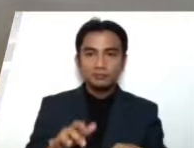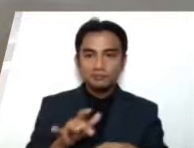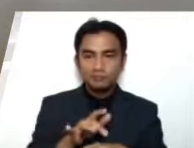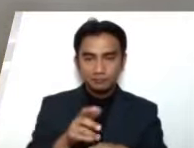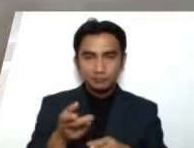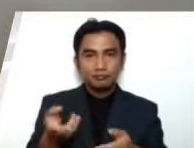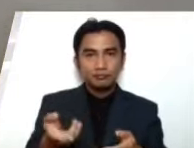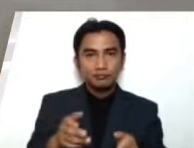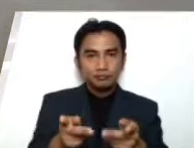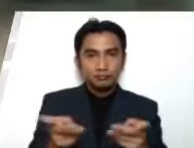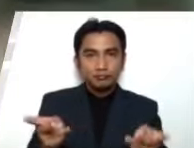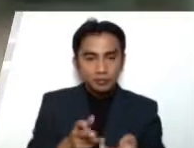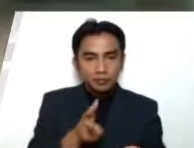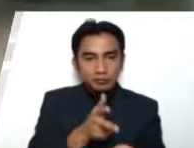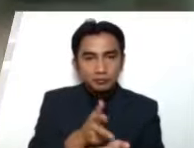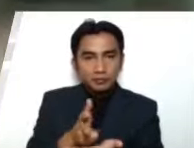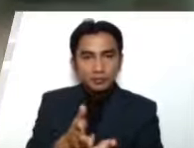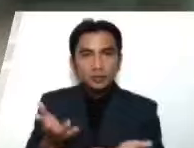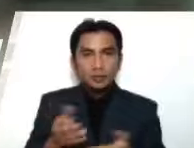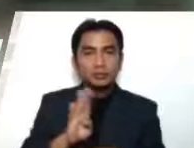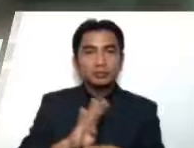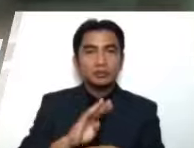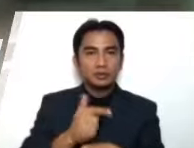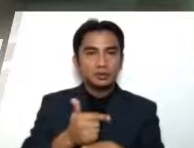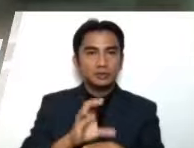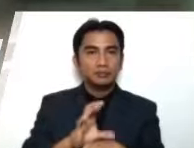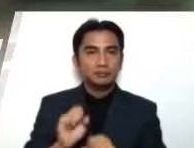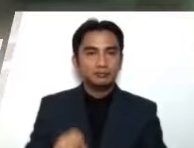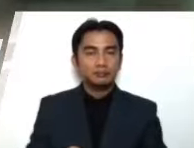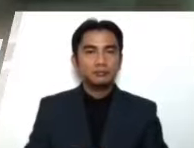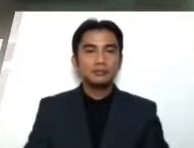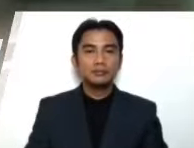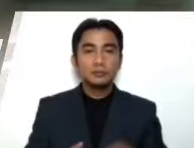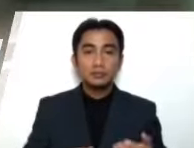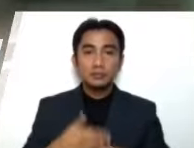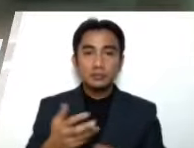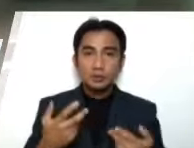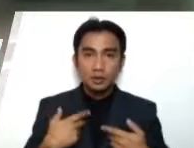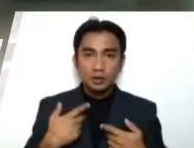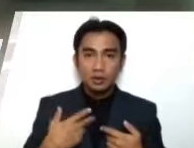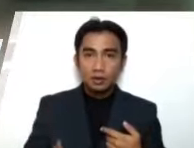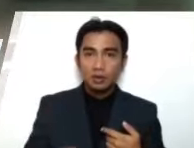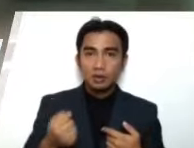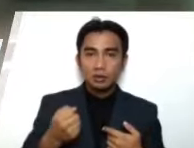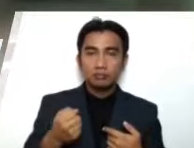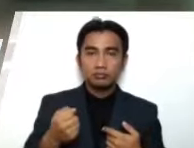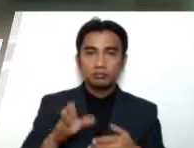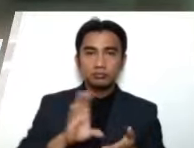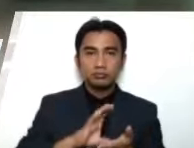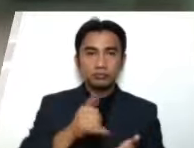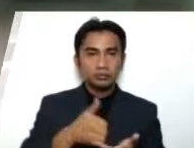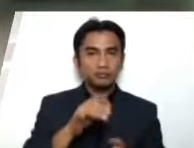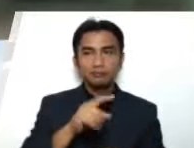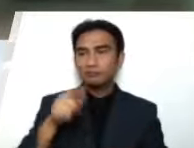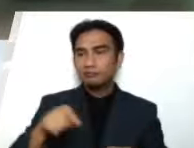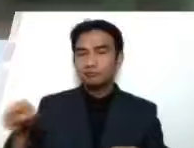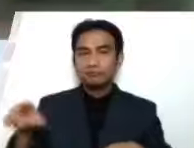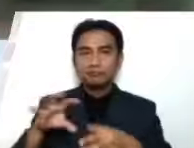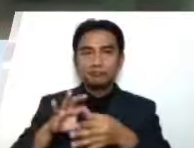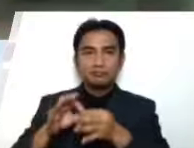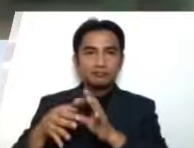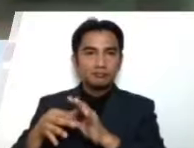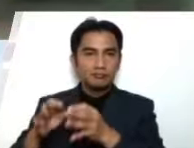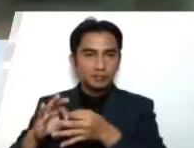sa BGC Dang gantimpala para sa sarili ang nakamit ni Carlos at ng iba pang mga Olympian sa kanilang pagsabak sa Paris